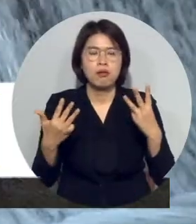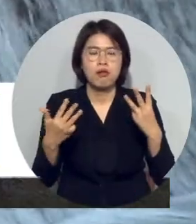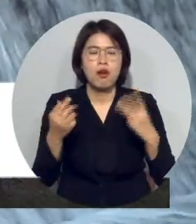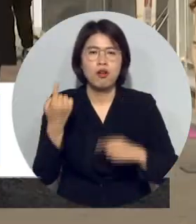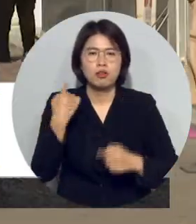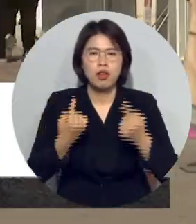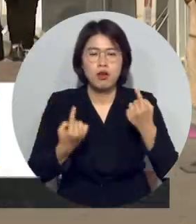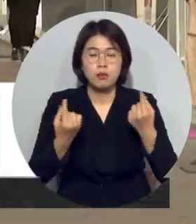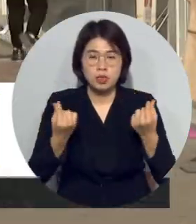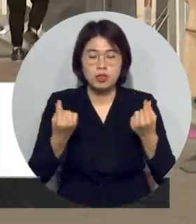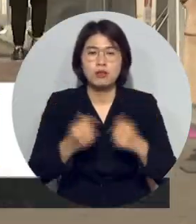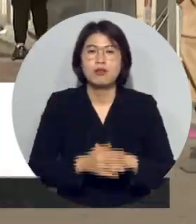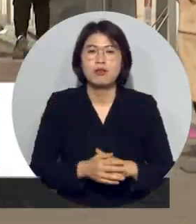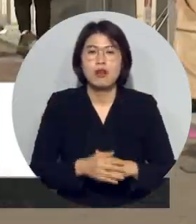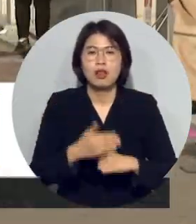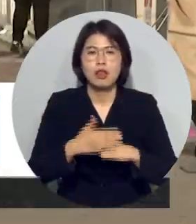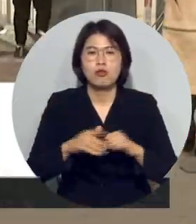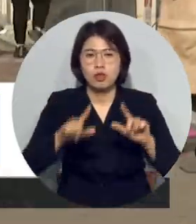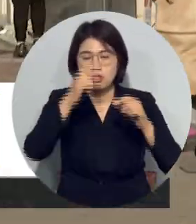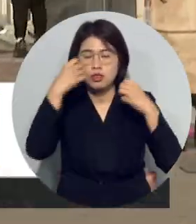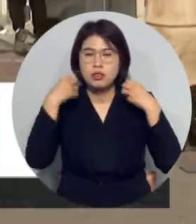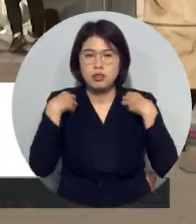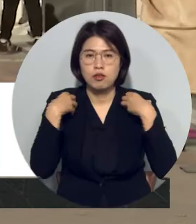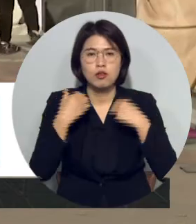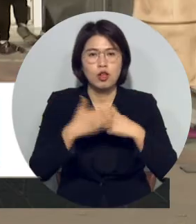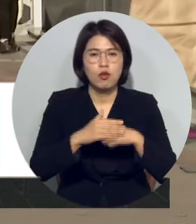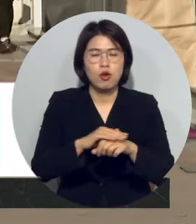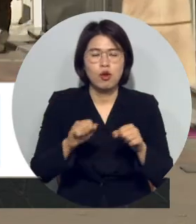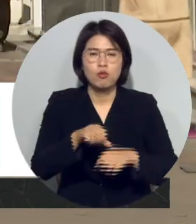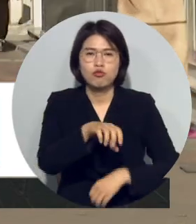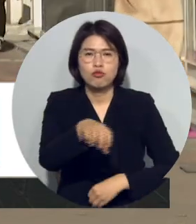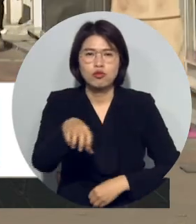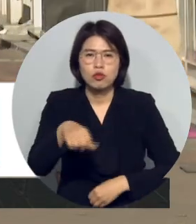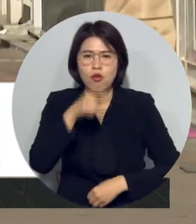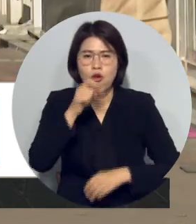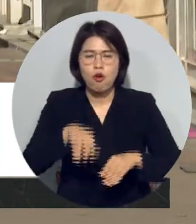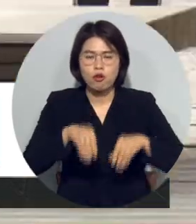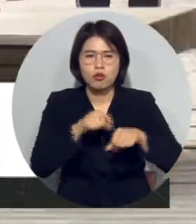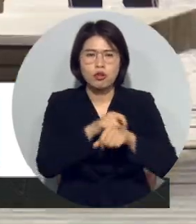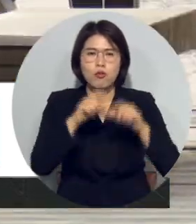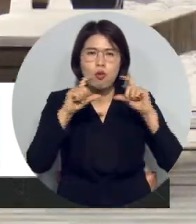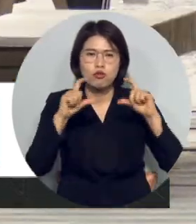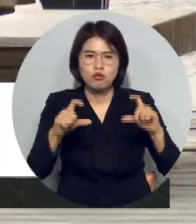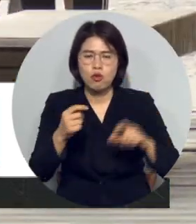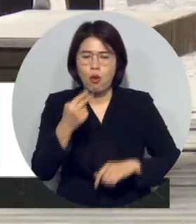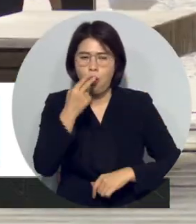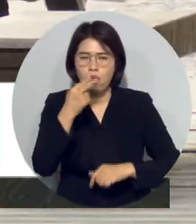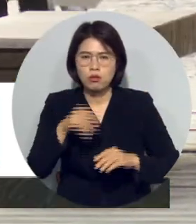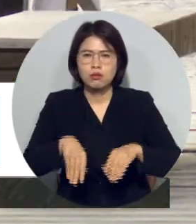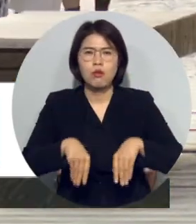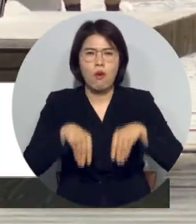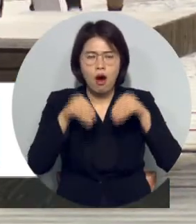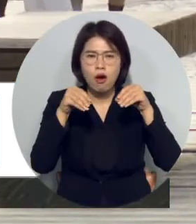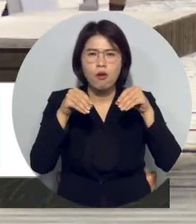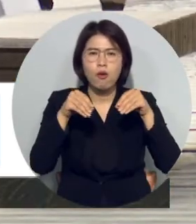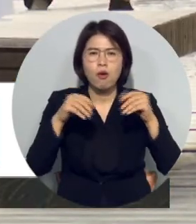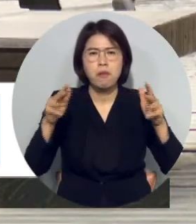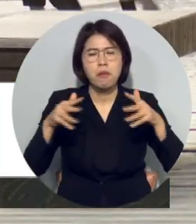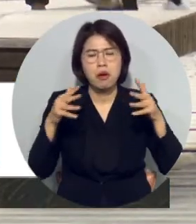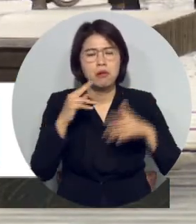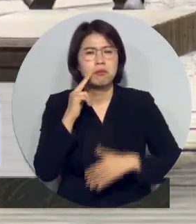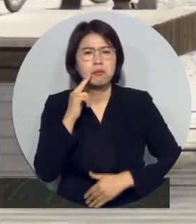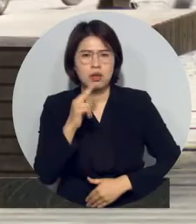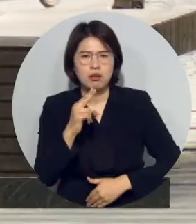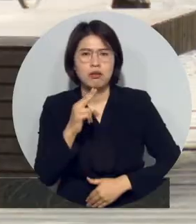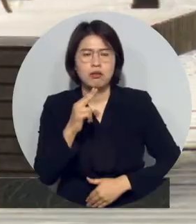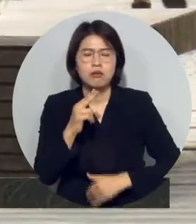비슷하겠습니다 대구 지방 기상청은 대구와 경북 저녁에 건조 특보가 발효 돼 대기가 매우 건조하고 바람도 약간 강하게